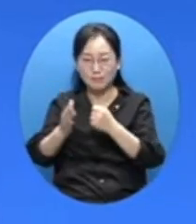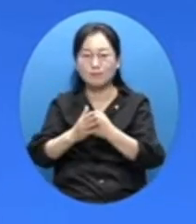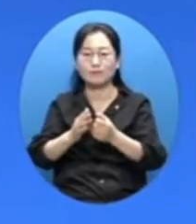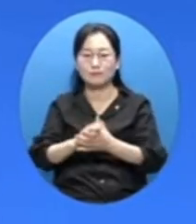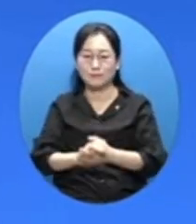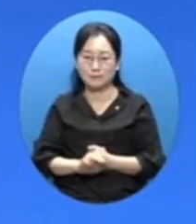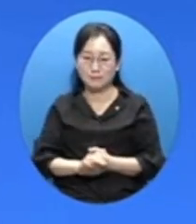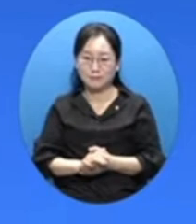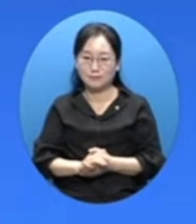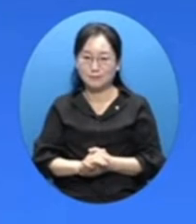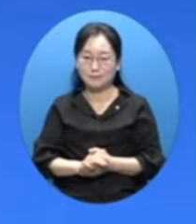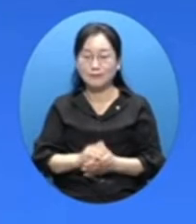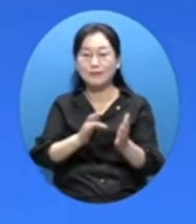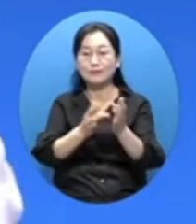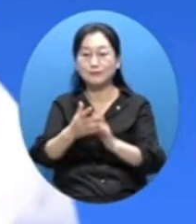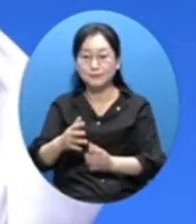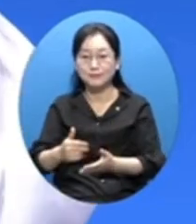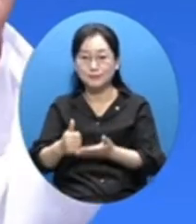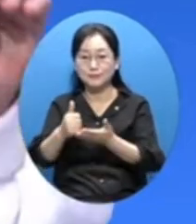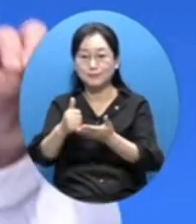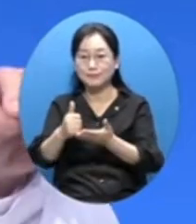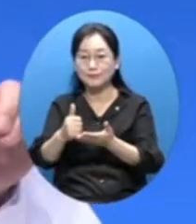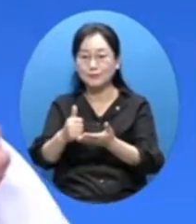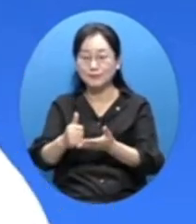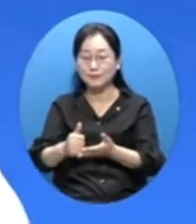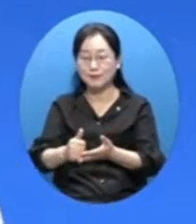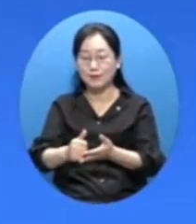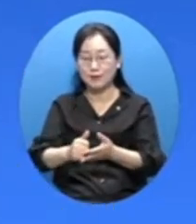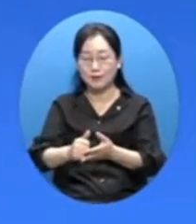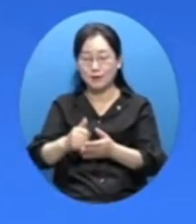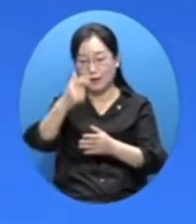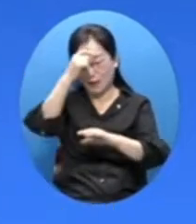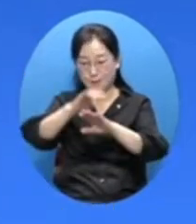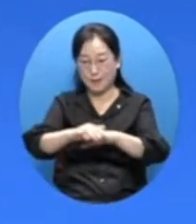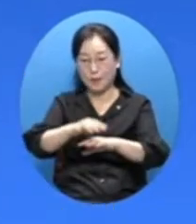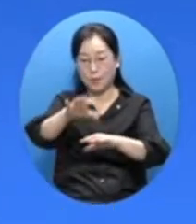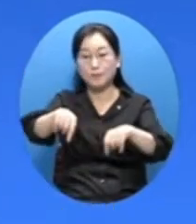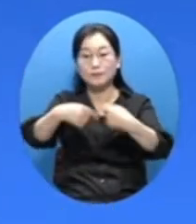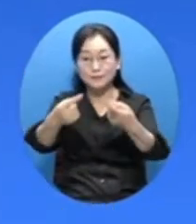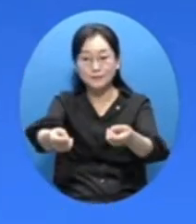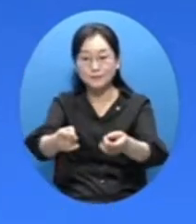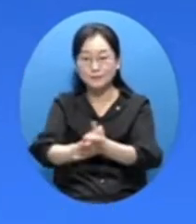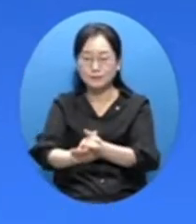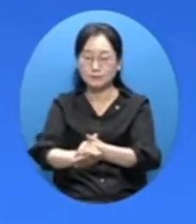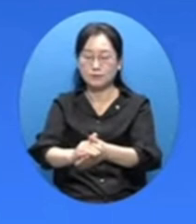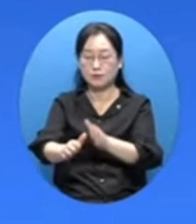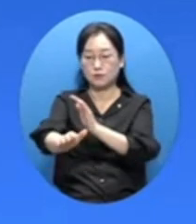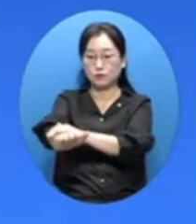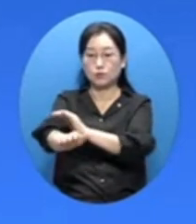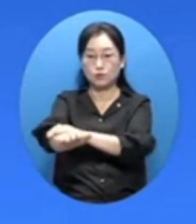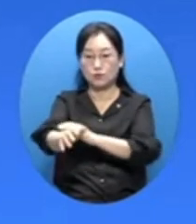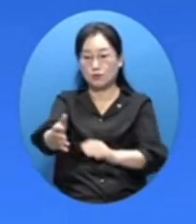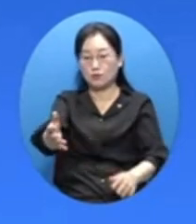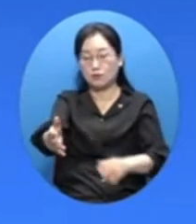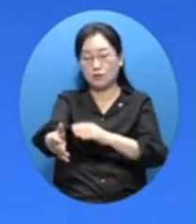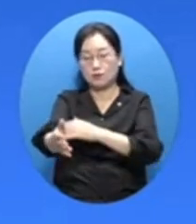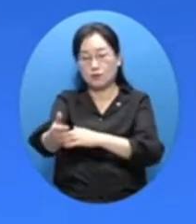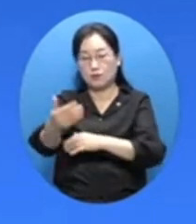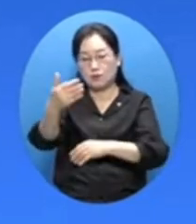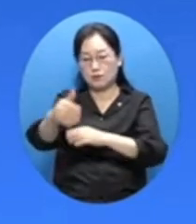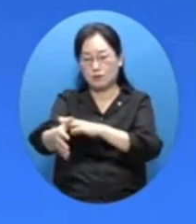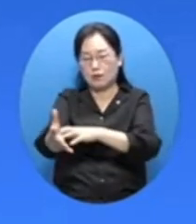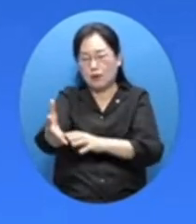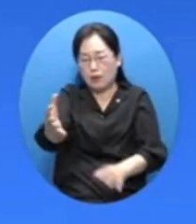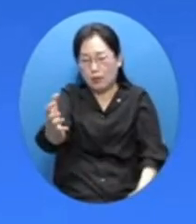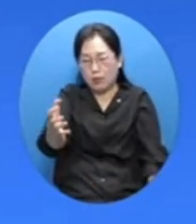있습니다. 예수님께서 회당에 들어가셨는데 한쪽 손이 이 마비돼서 이게 말라